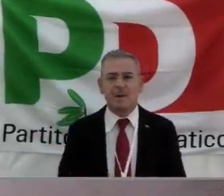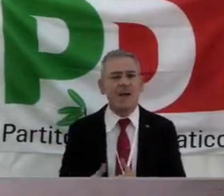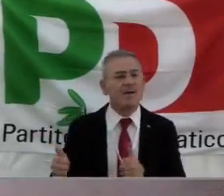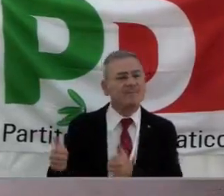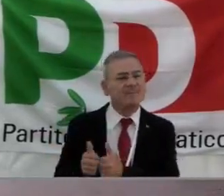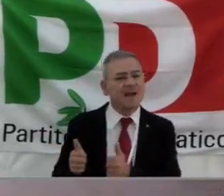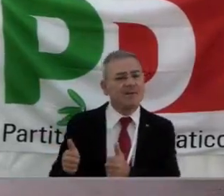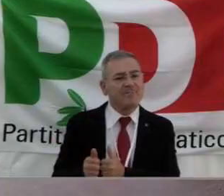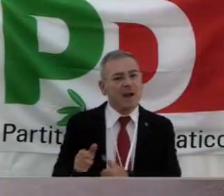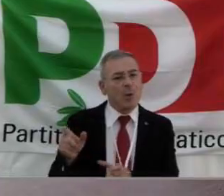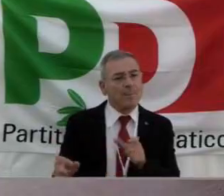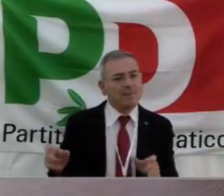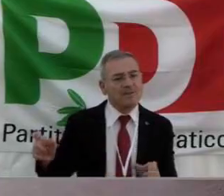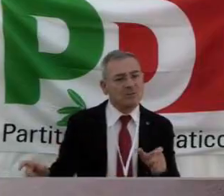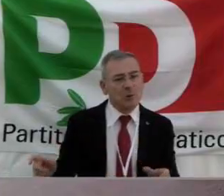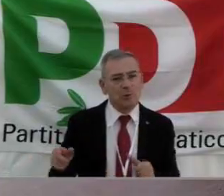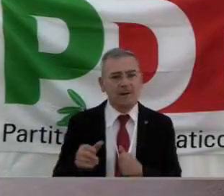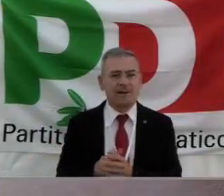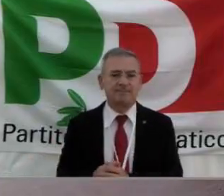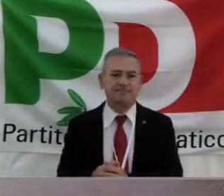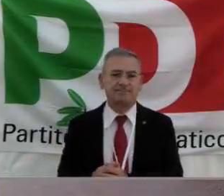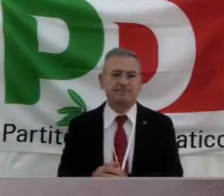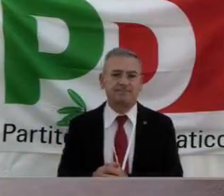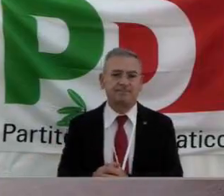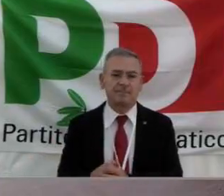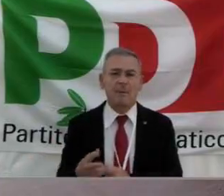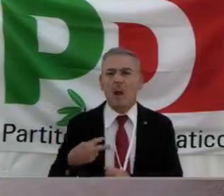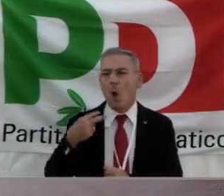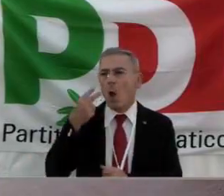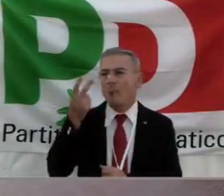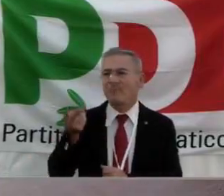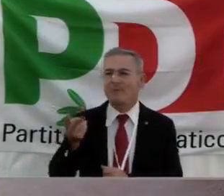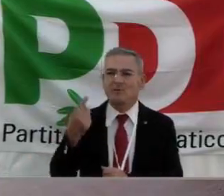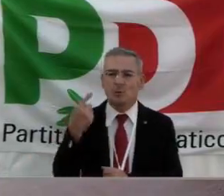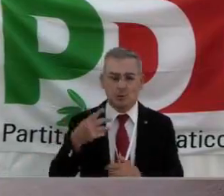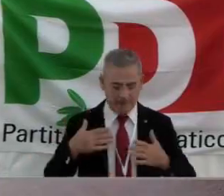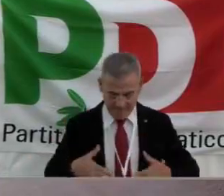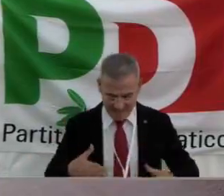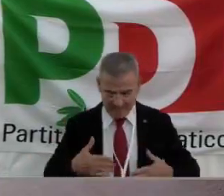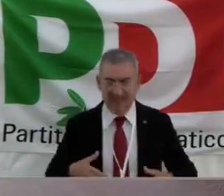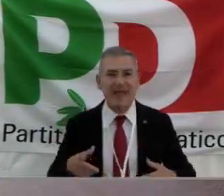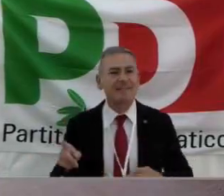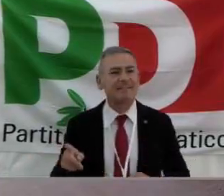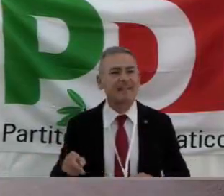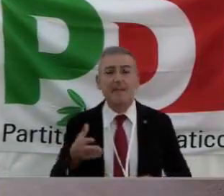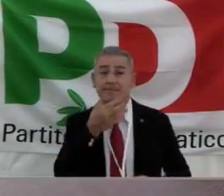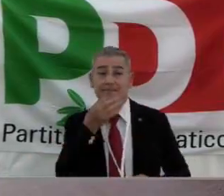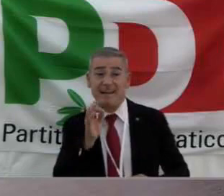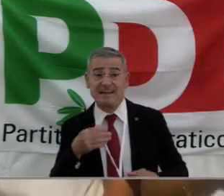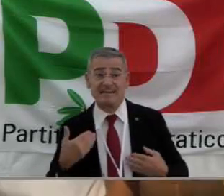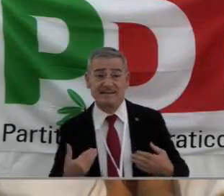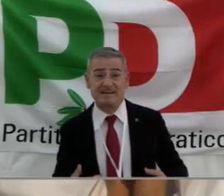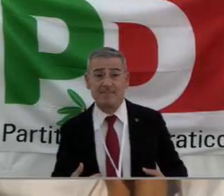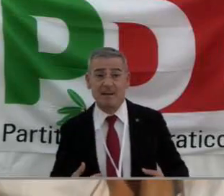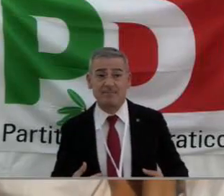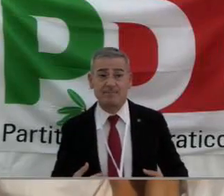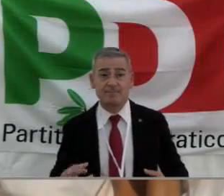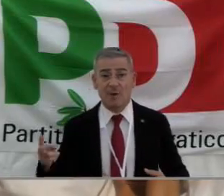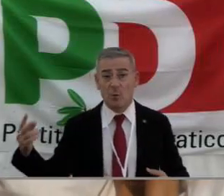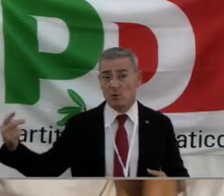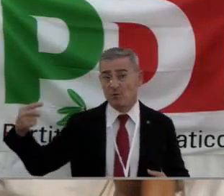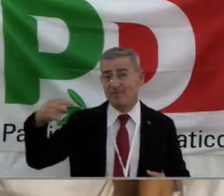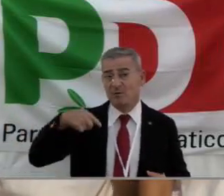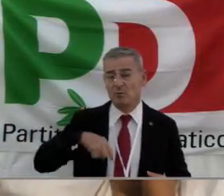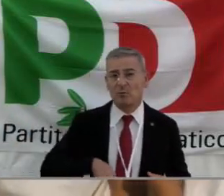Fianco a fianco alle persone. Ho visto una maglietta bellissima venendo